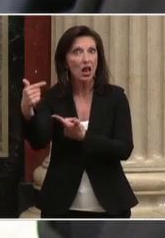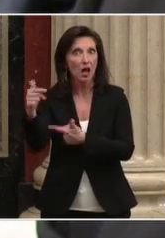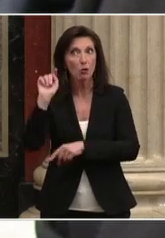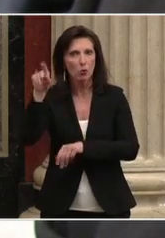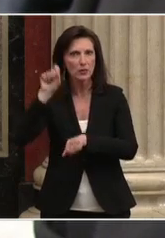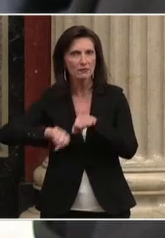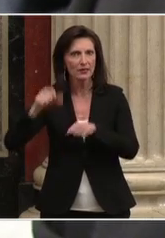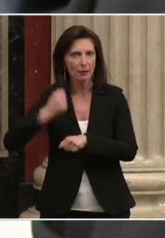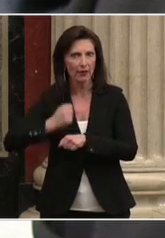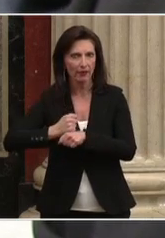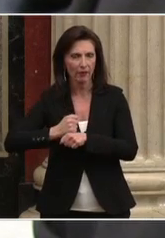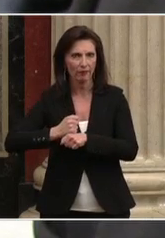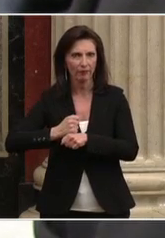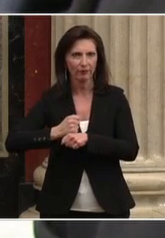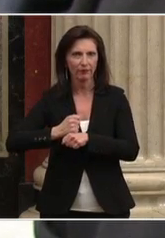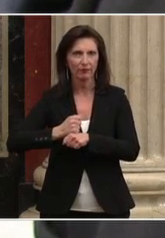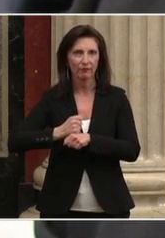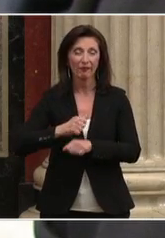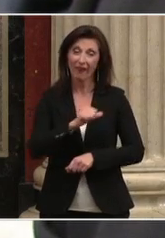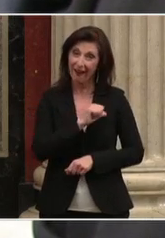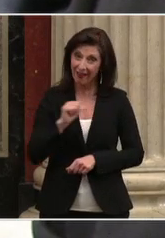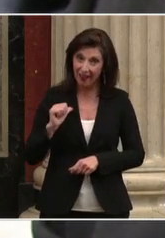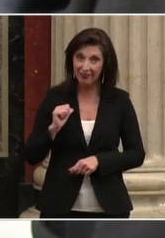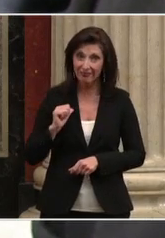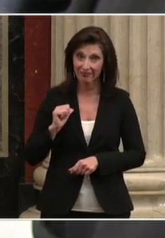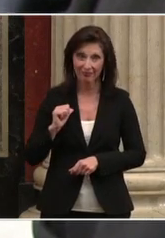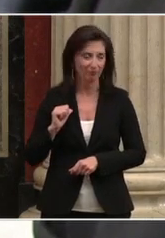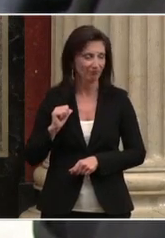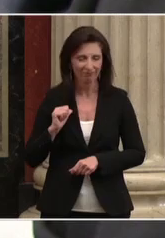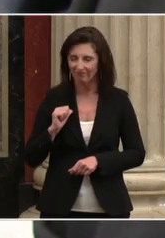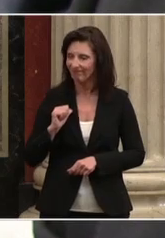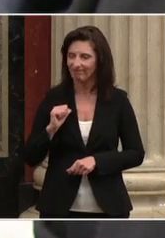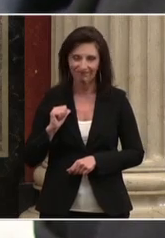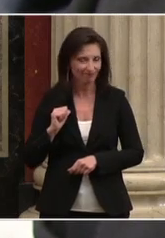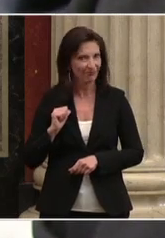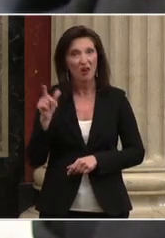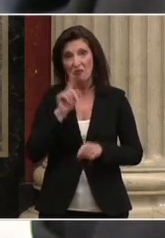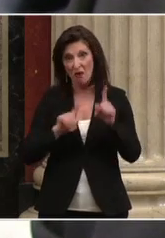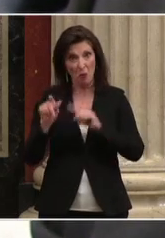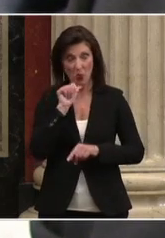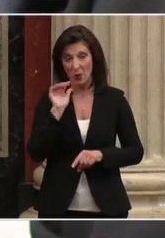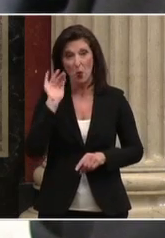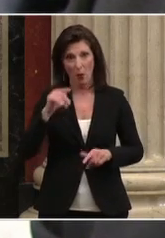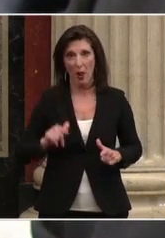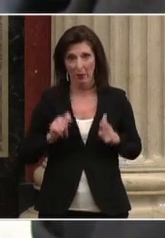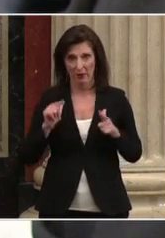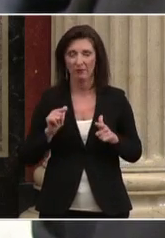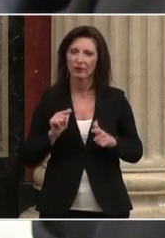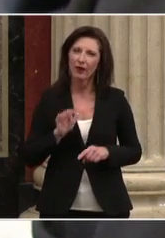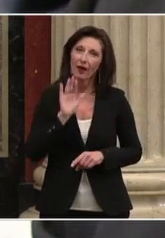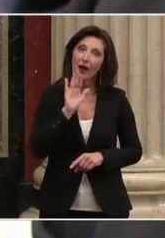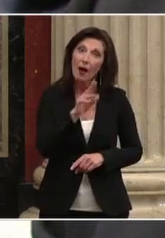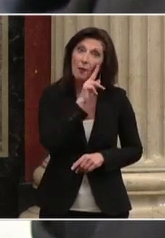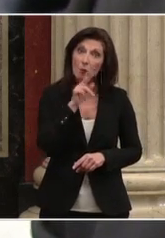wurden. Alleine hätte sie kaum überlebt. Ihrer Mutter ist es